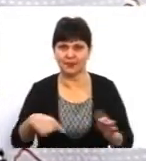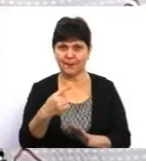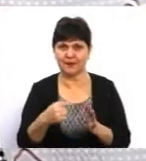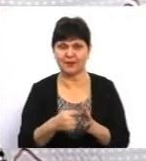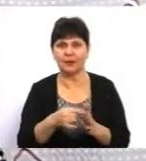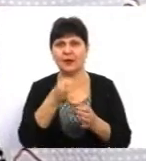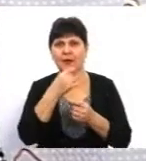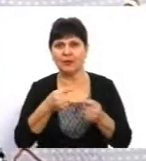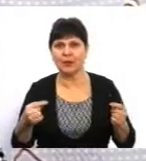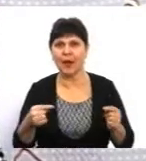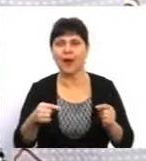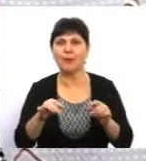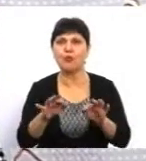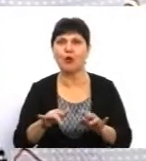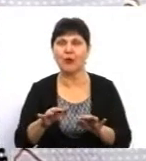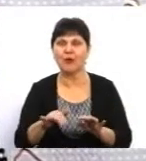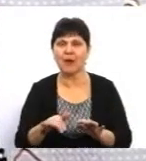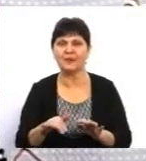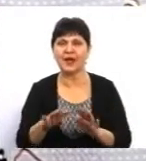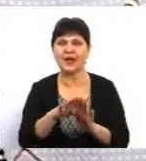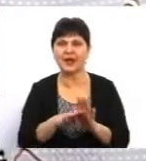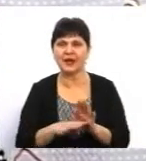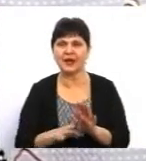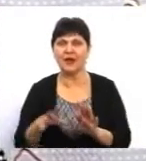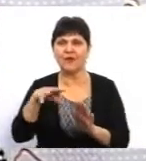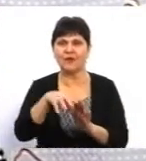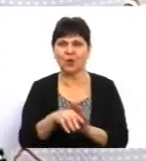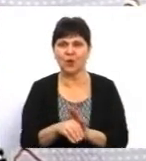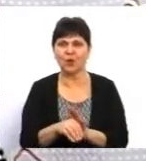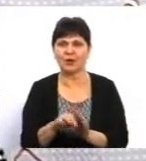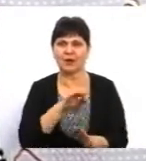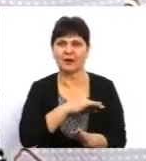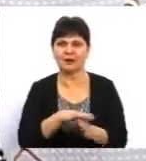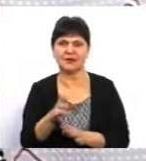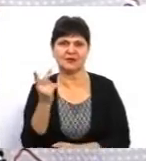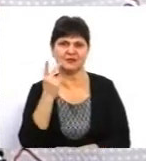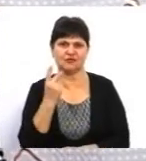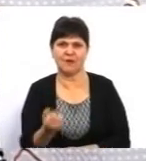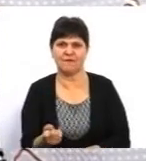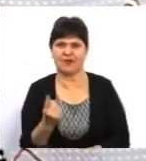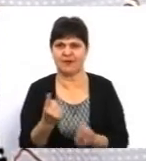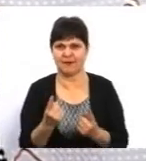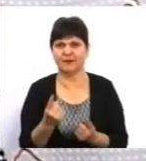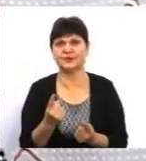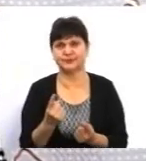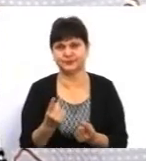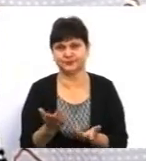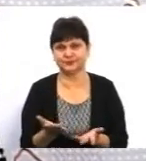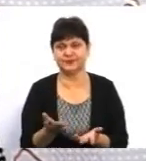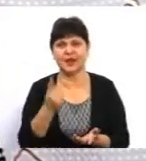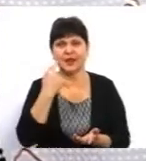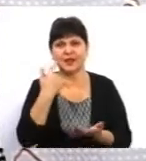програмне забезпечення, коли воно запускається в роботу, в ході його реалізації завжди виникають певні